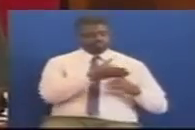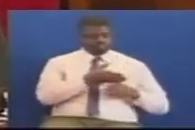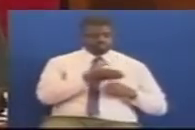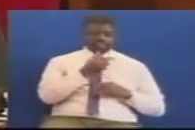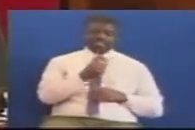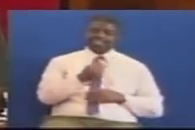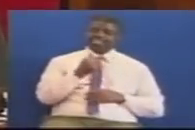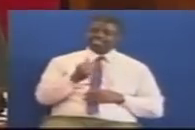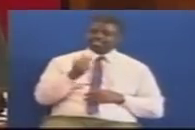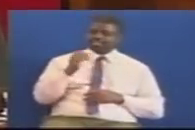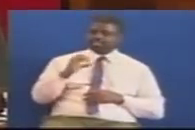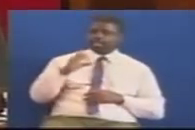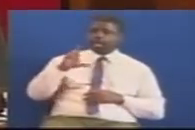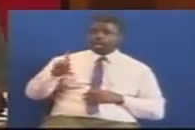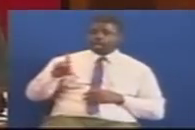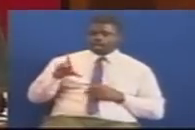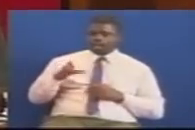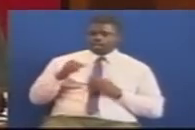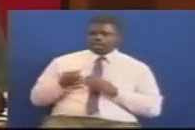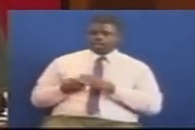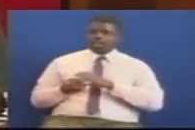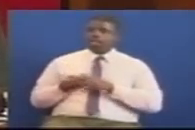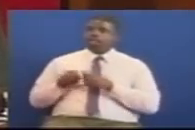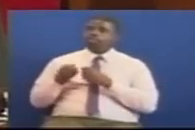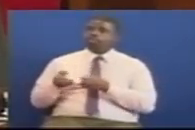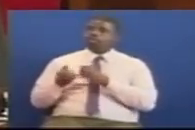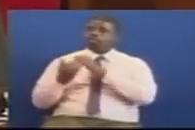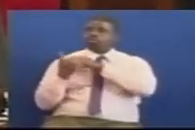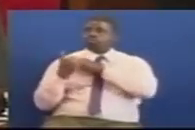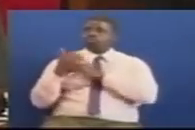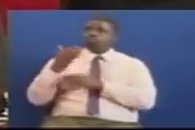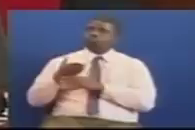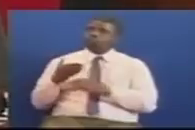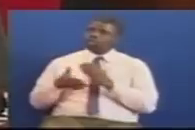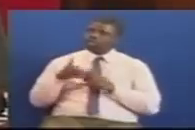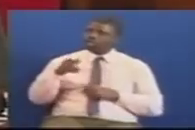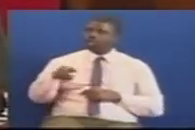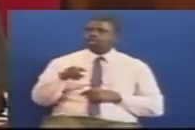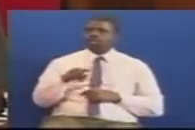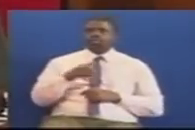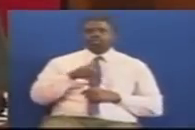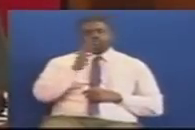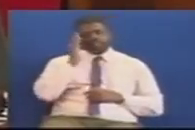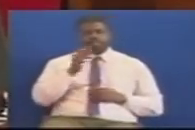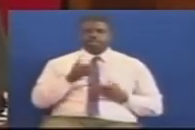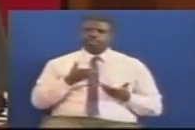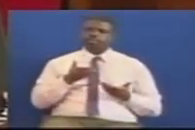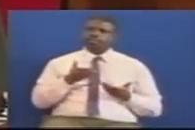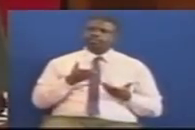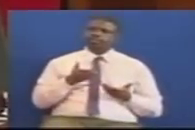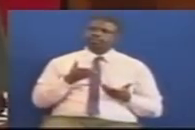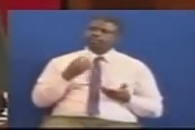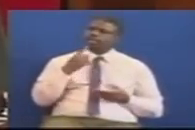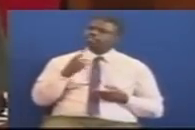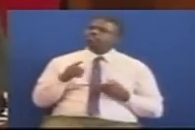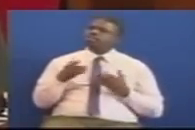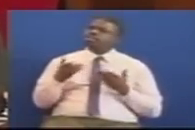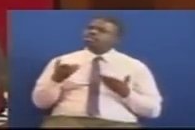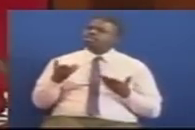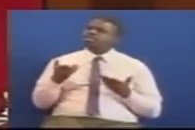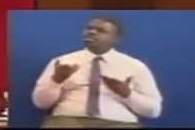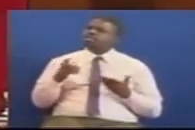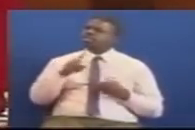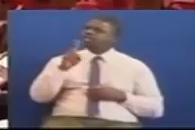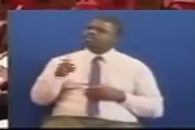imepewa dhamana kujenga minara minane katika jimbo langu la Nanyamba. Sasa nataka nipate kauli ya serikali, je, ujenzi huo utakamilika lini?